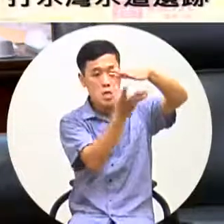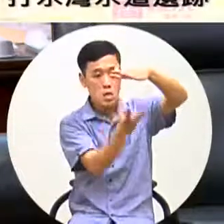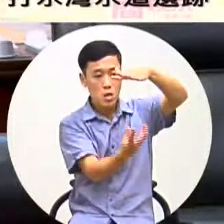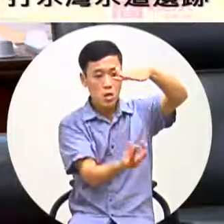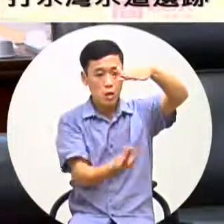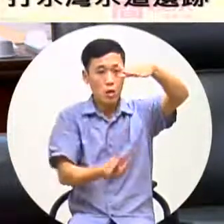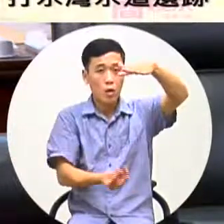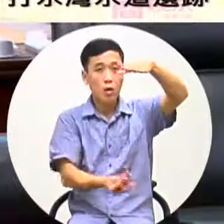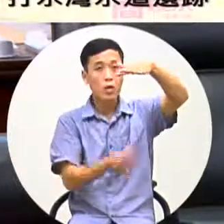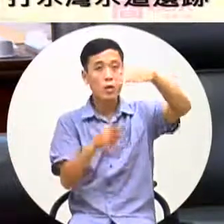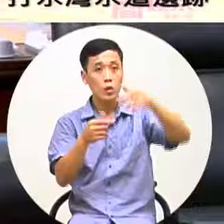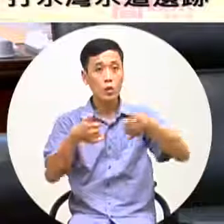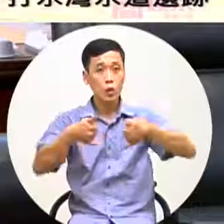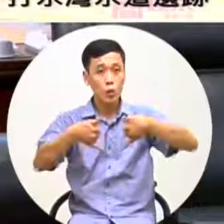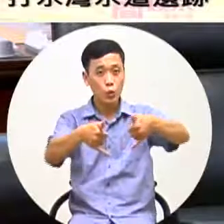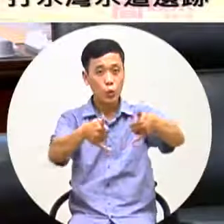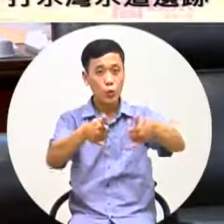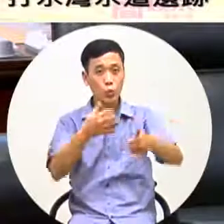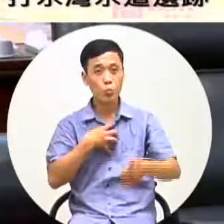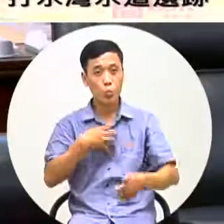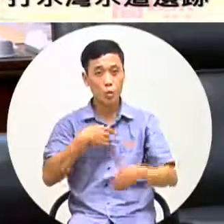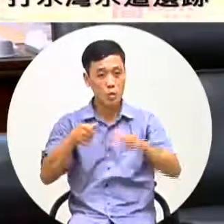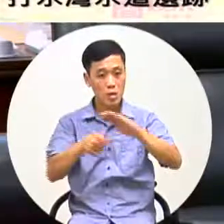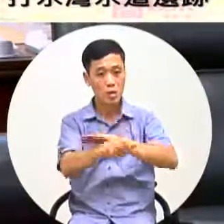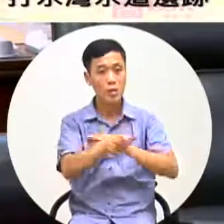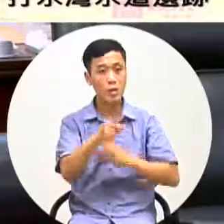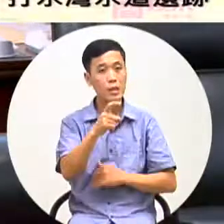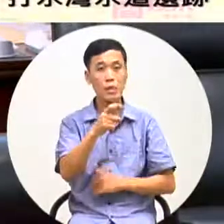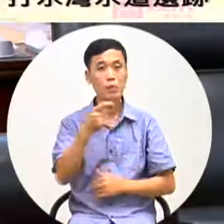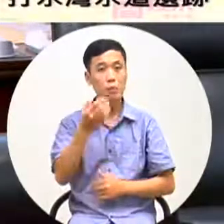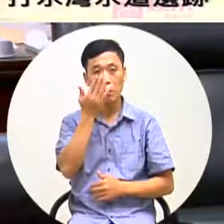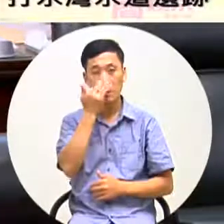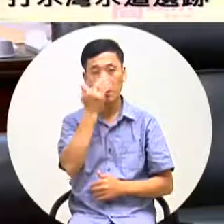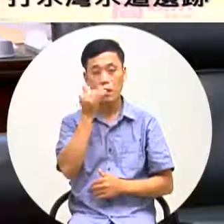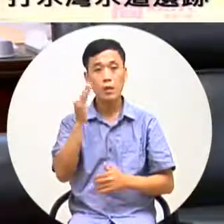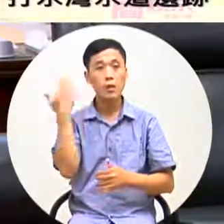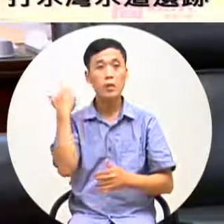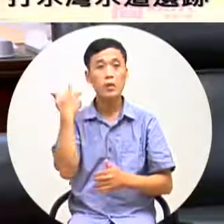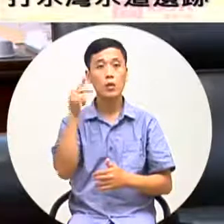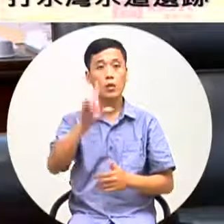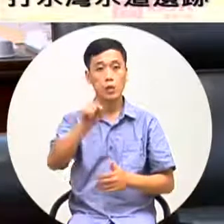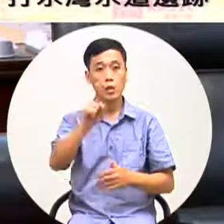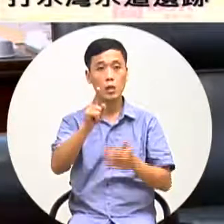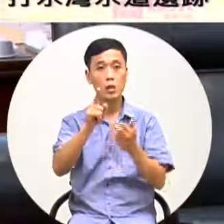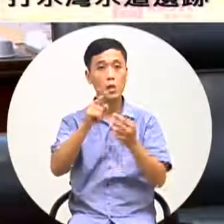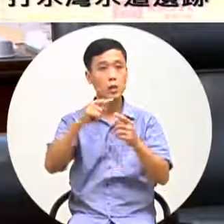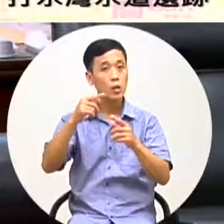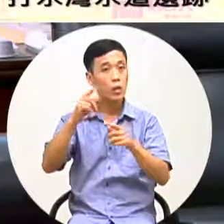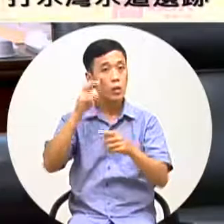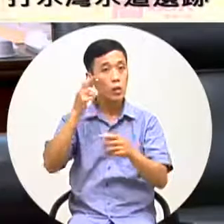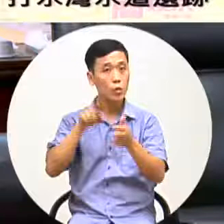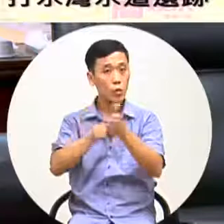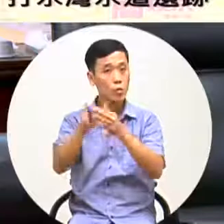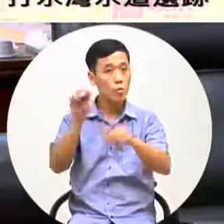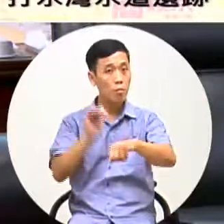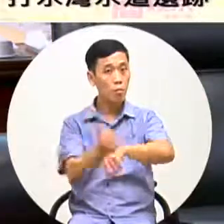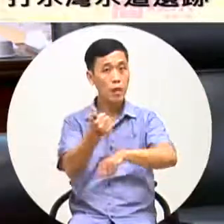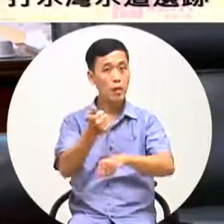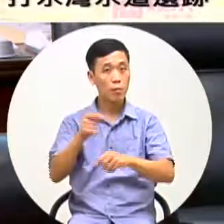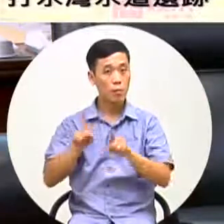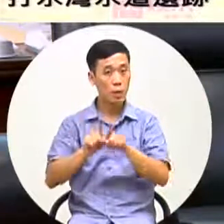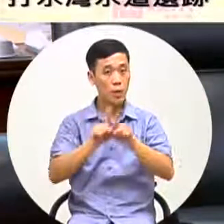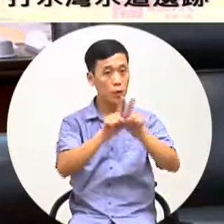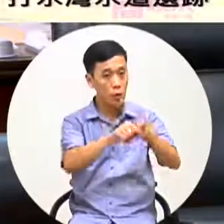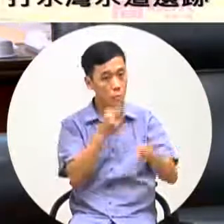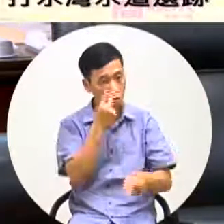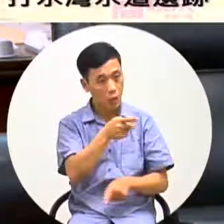到路口。那其实大概上个礼拜也有一位学者，一个温室工作者去那边看了，他发现里面的生态依然